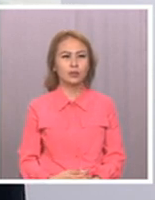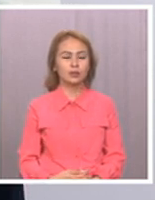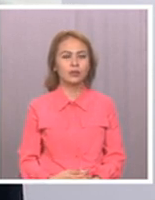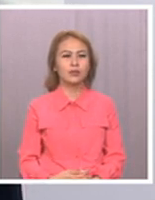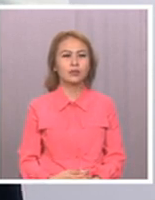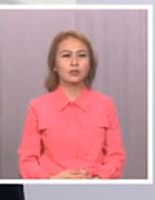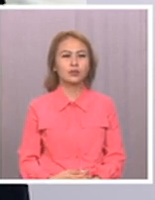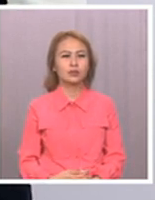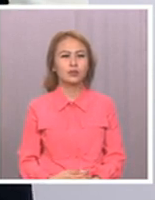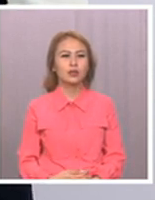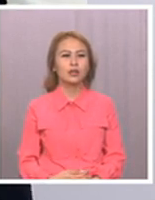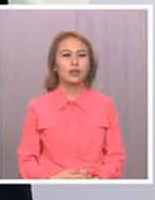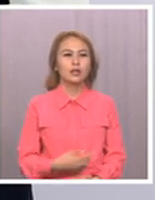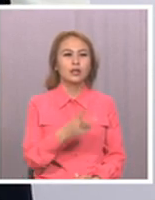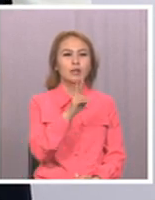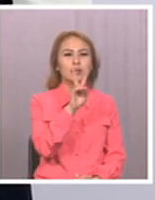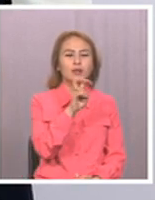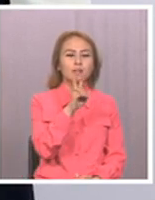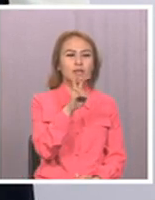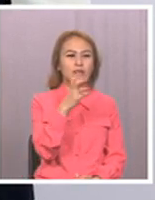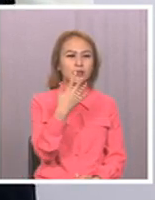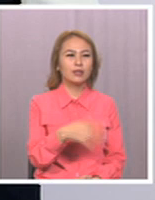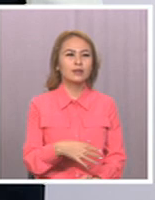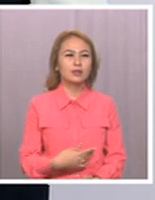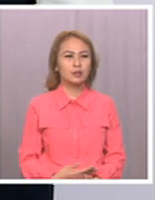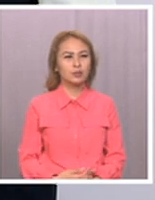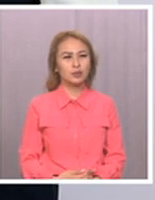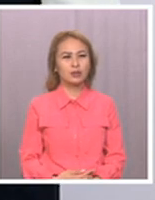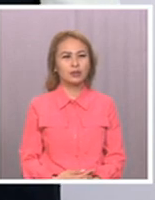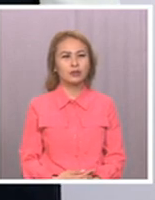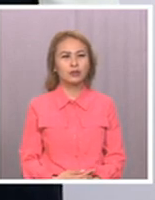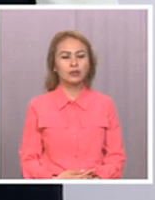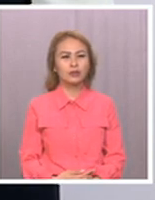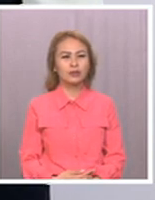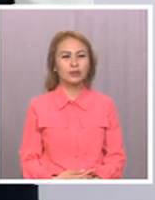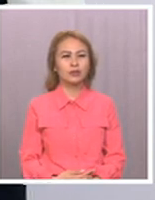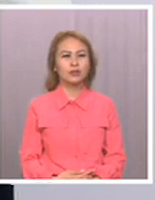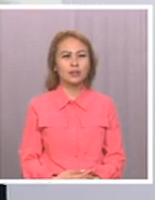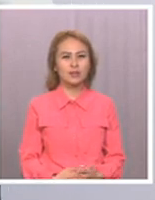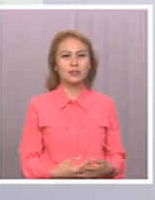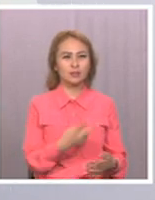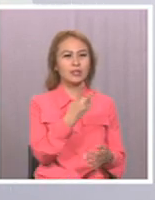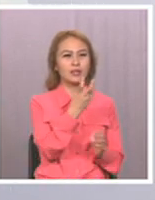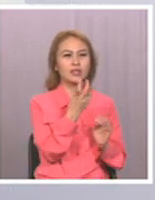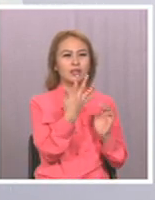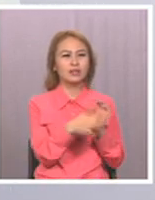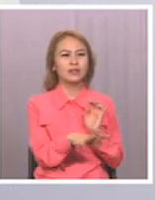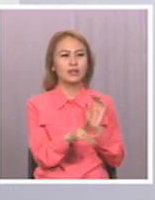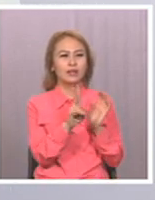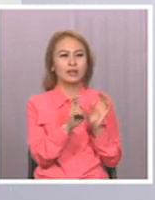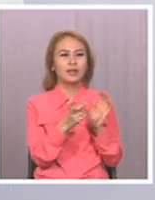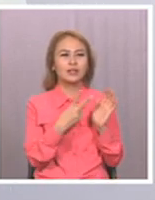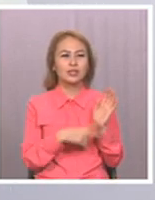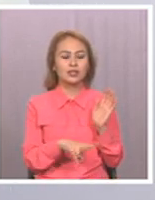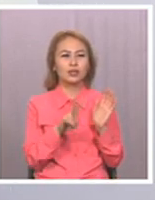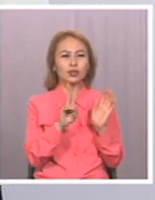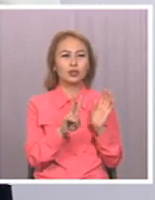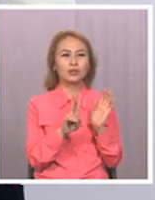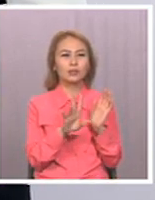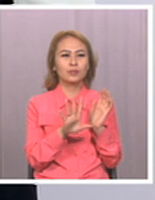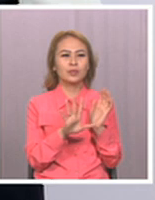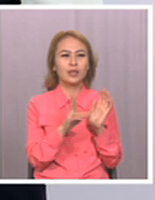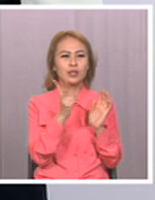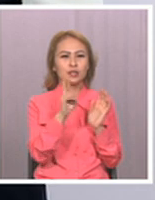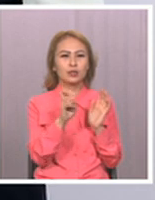біз берілген қатарды өсу ретімен тізіп жазамыз. Яғни, 250-ден 325-ке дейінгі